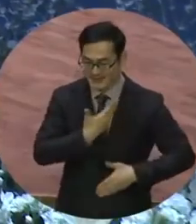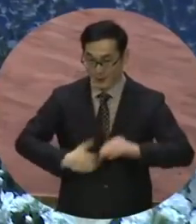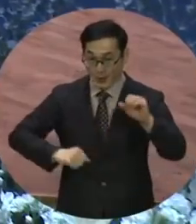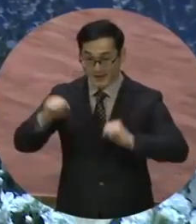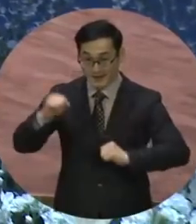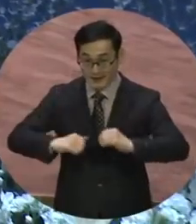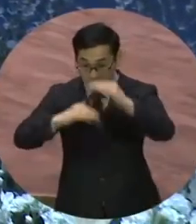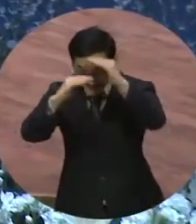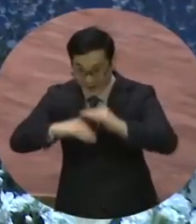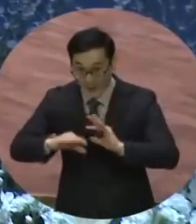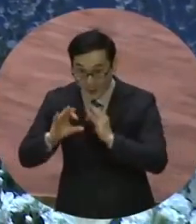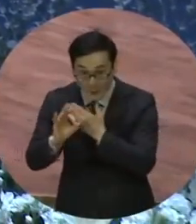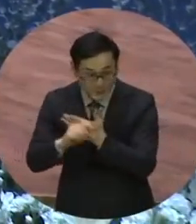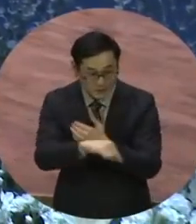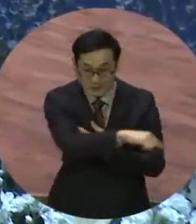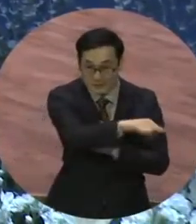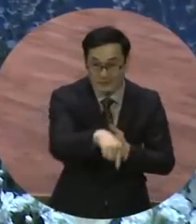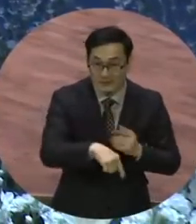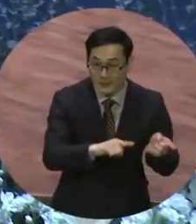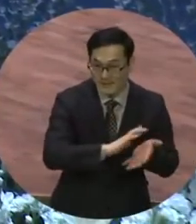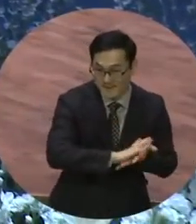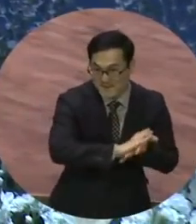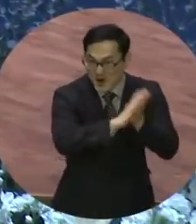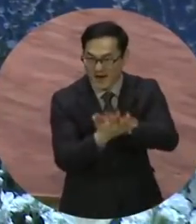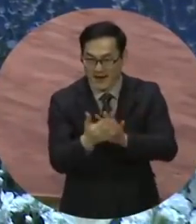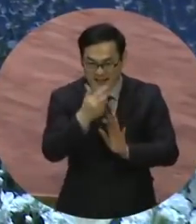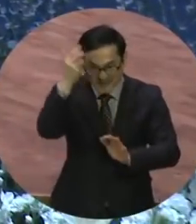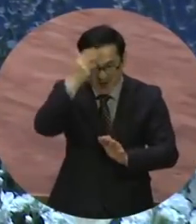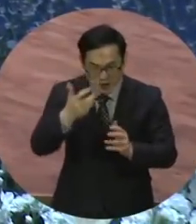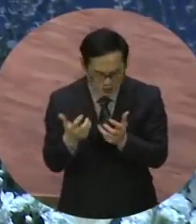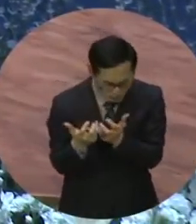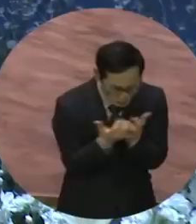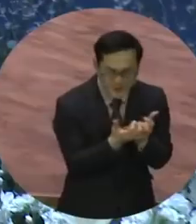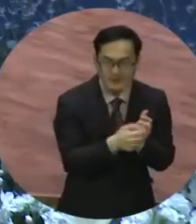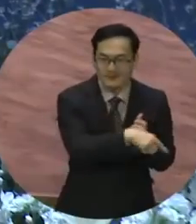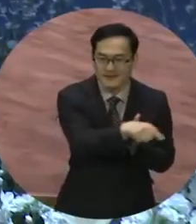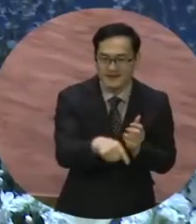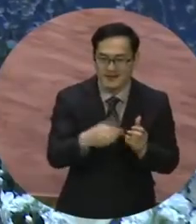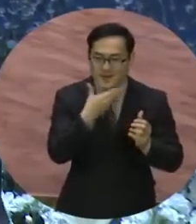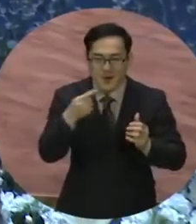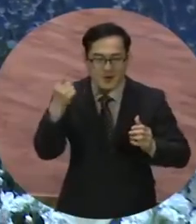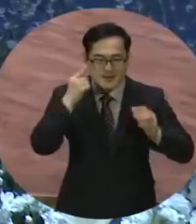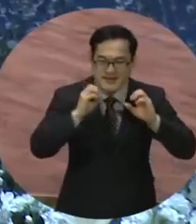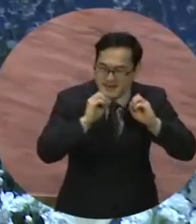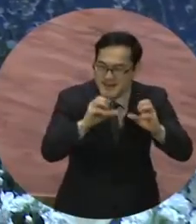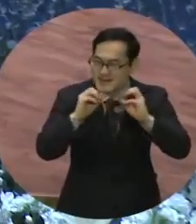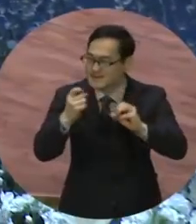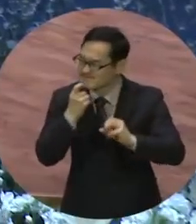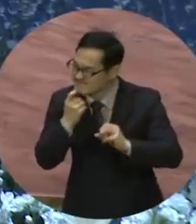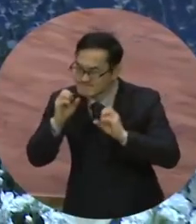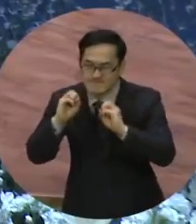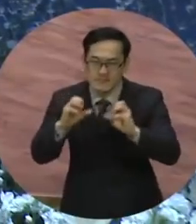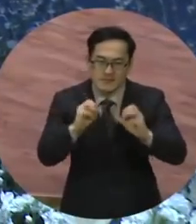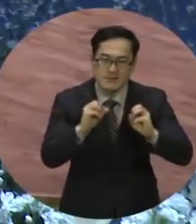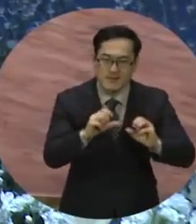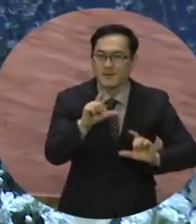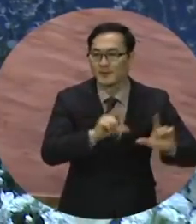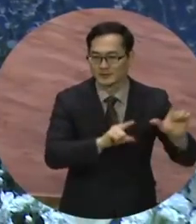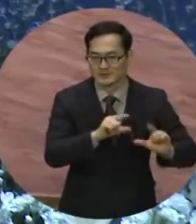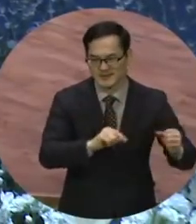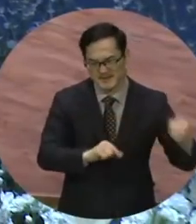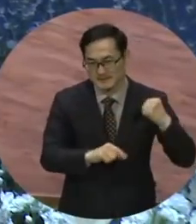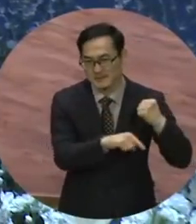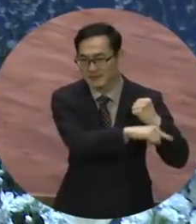모습, 완전히 성령으로 변화돼가지고 생명 걸고 복음 증거하는 이 모습,